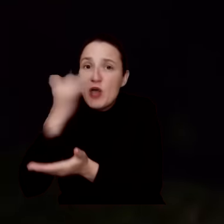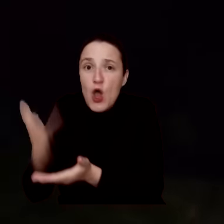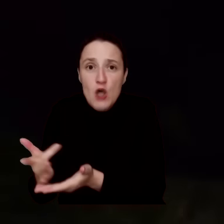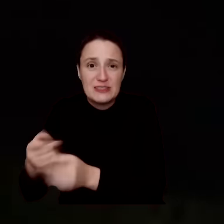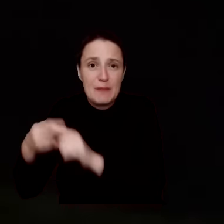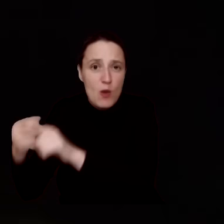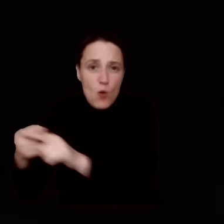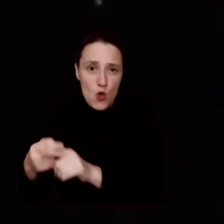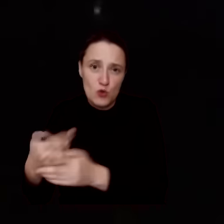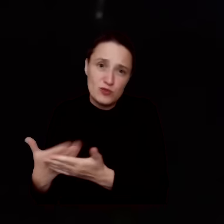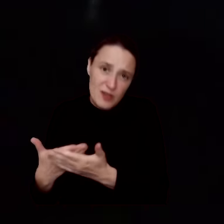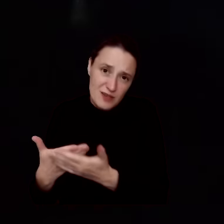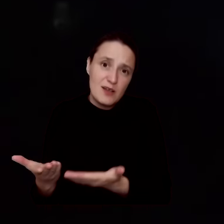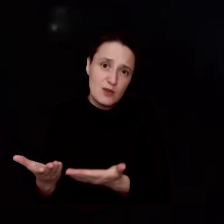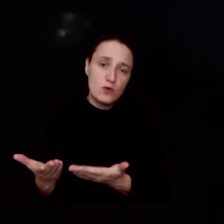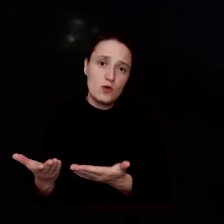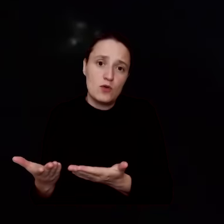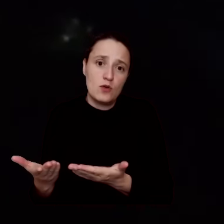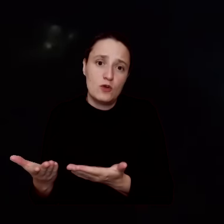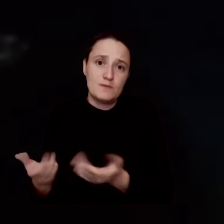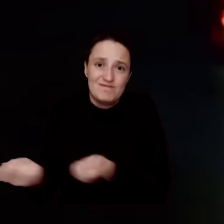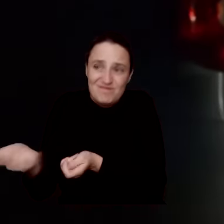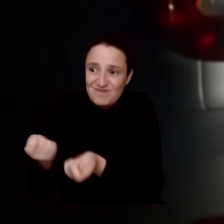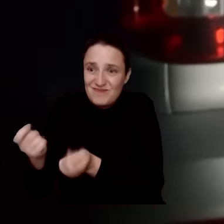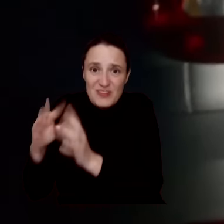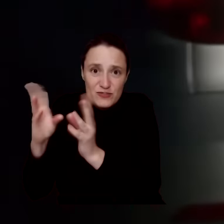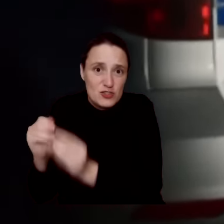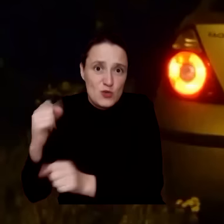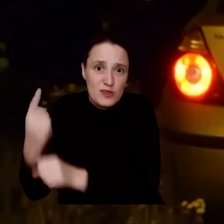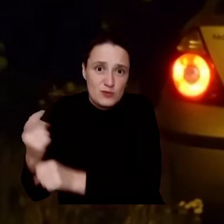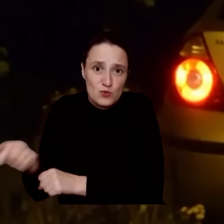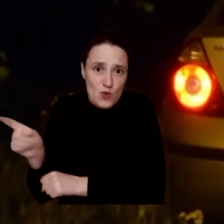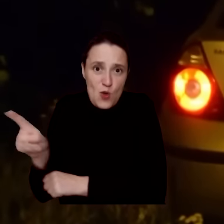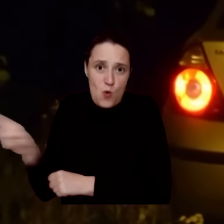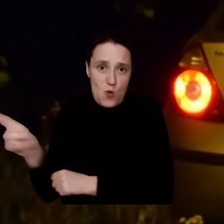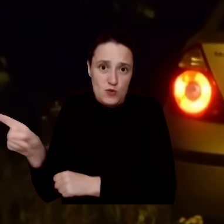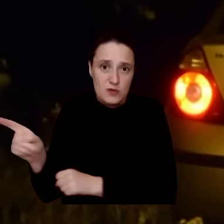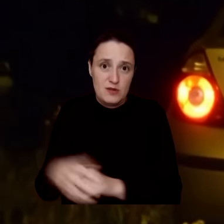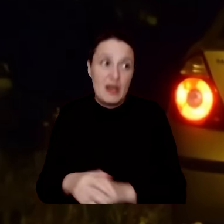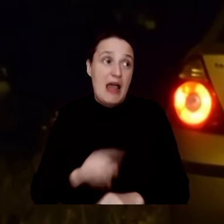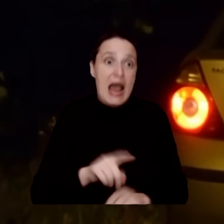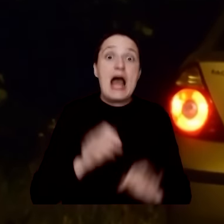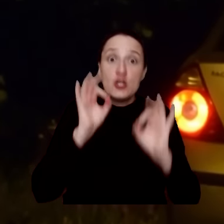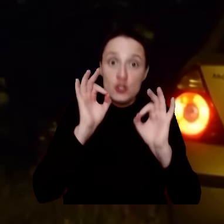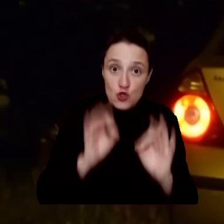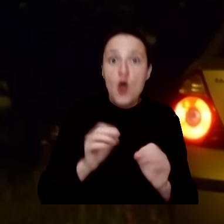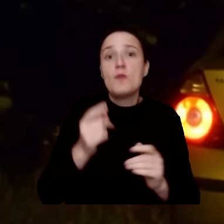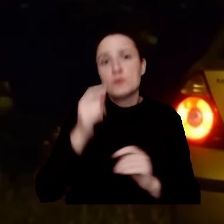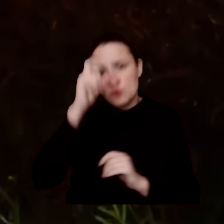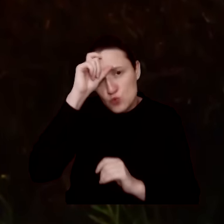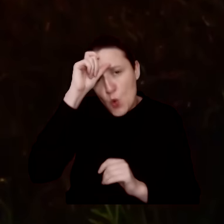białoruskie. Więc z takimi dobrymi intencjami jest piekło